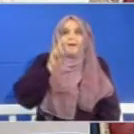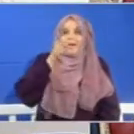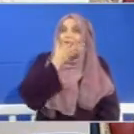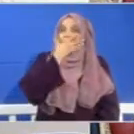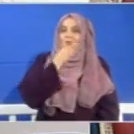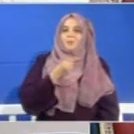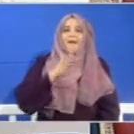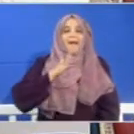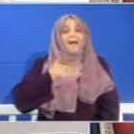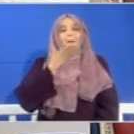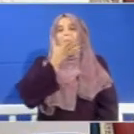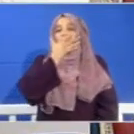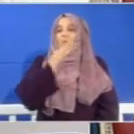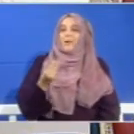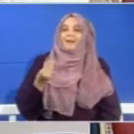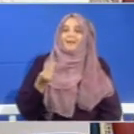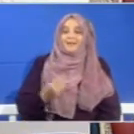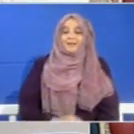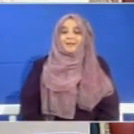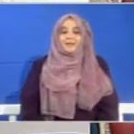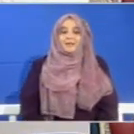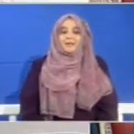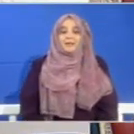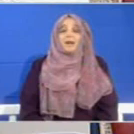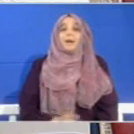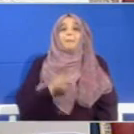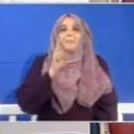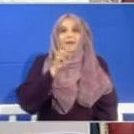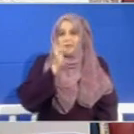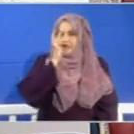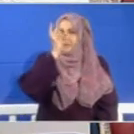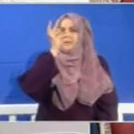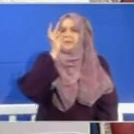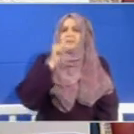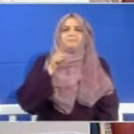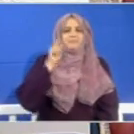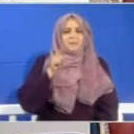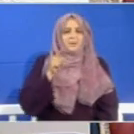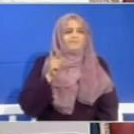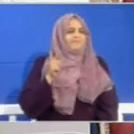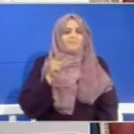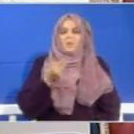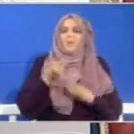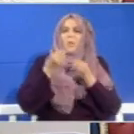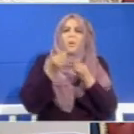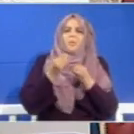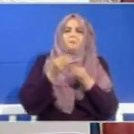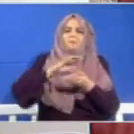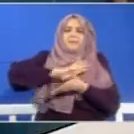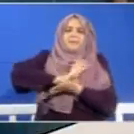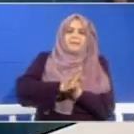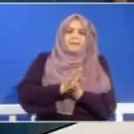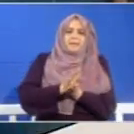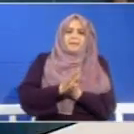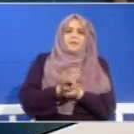جميل يحب الجمال، وإن الكبر بطر الحق وغبط الناس. صدق رسول